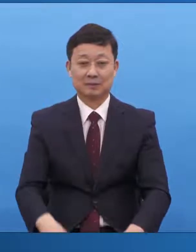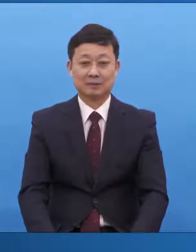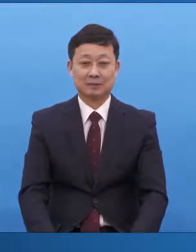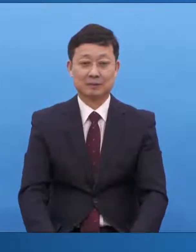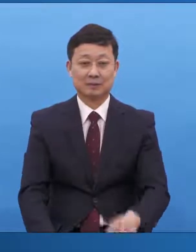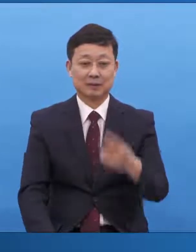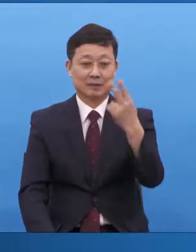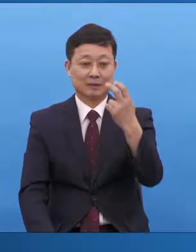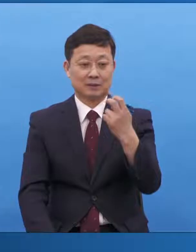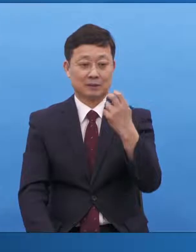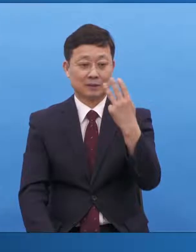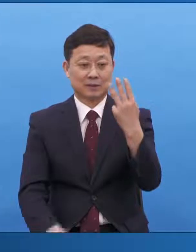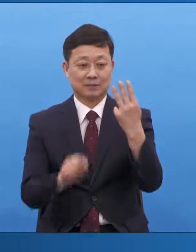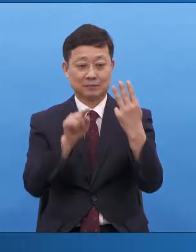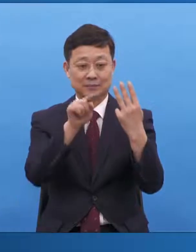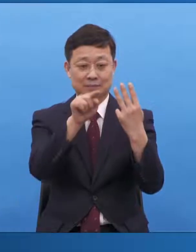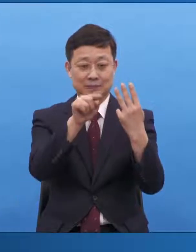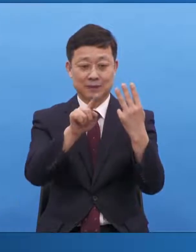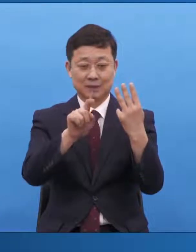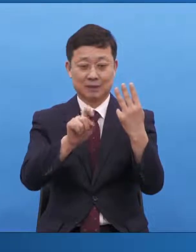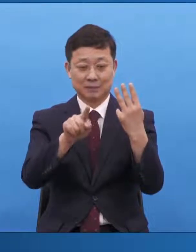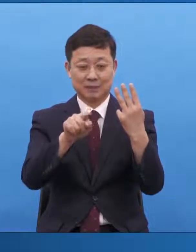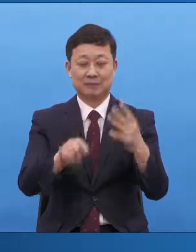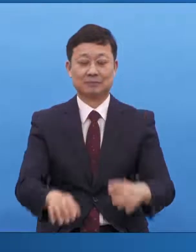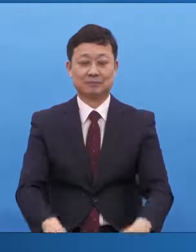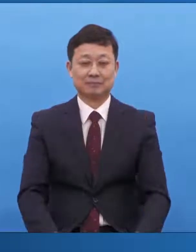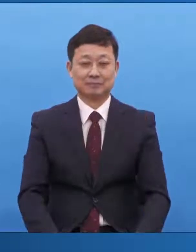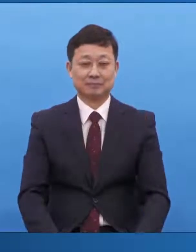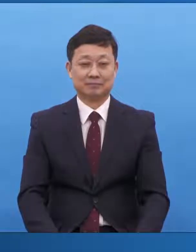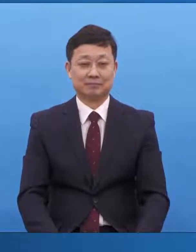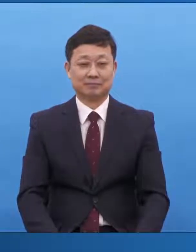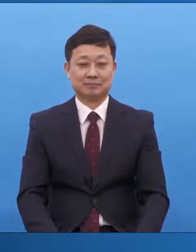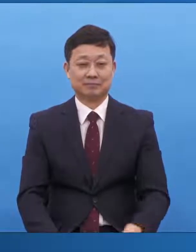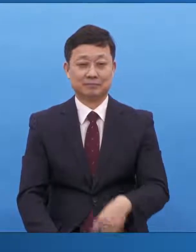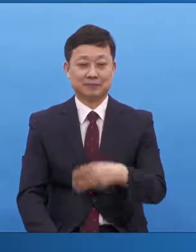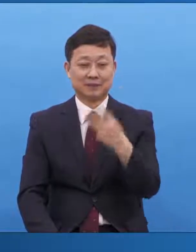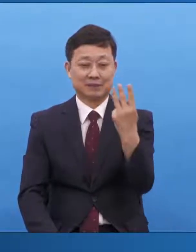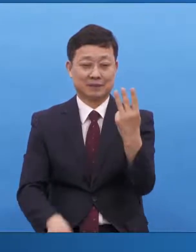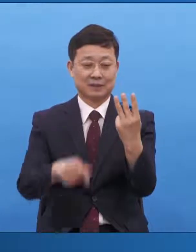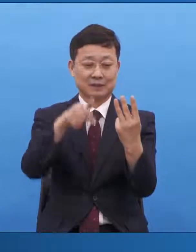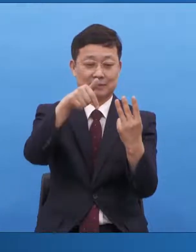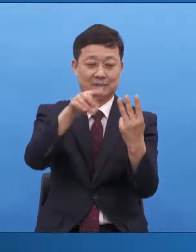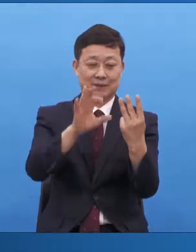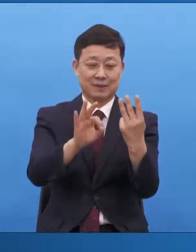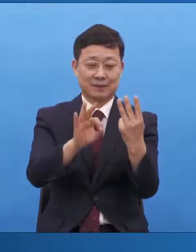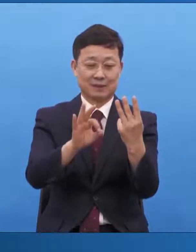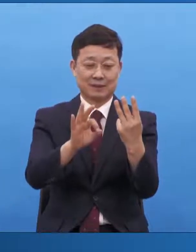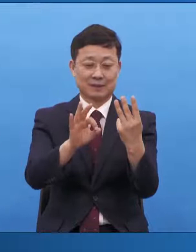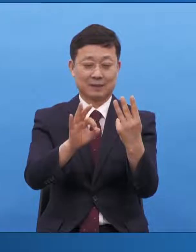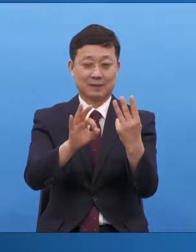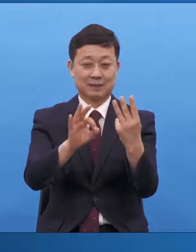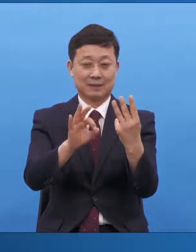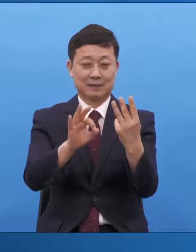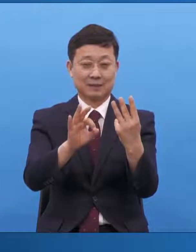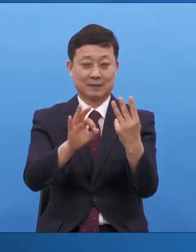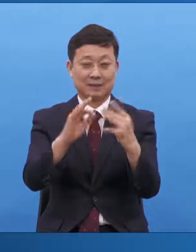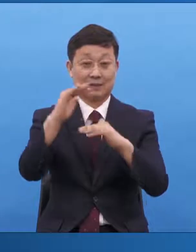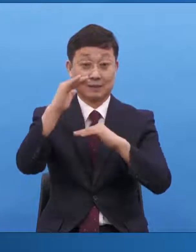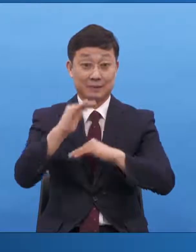23장 11절입니다. Acts 23:11. 셋째 주일날 해야 될 토론입니다. And then this is what you must do on the third week.